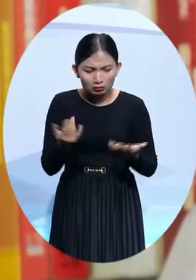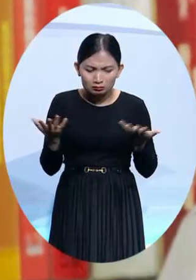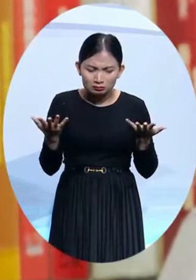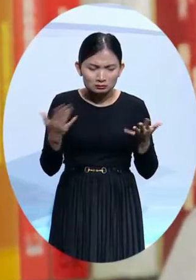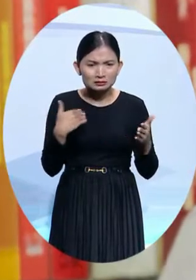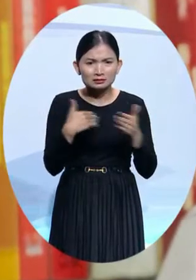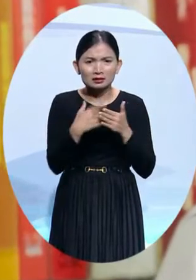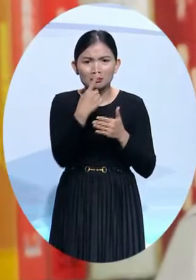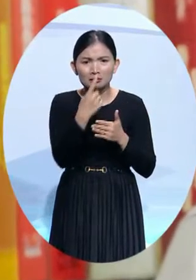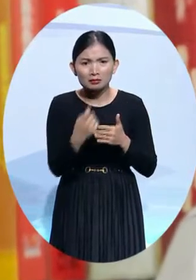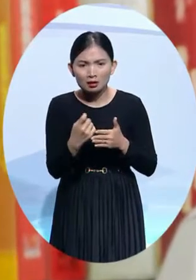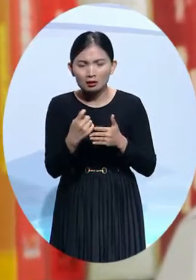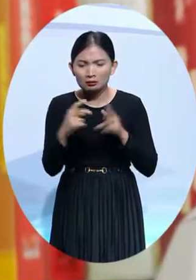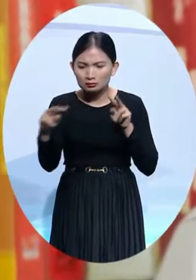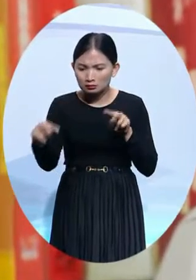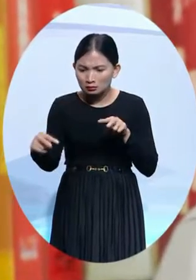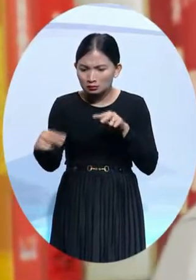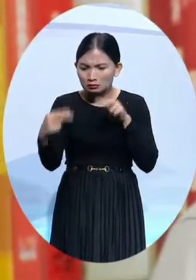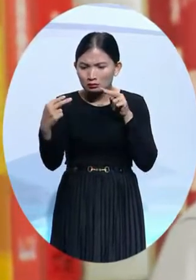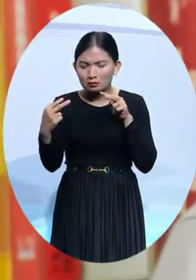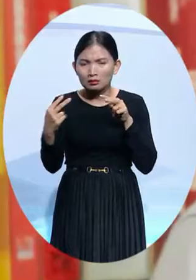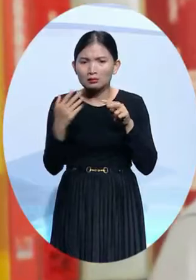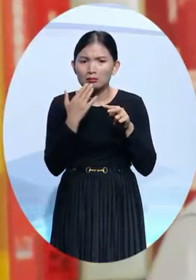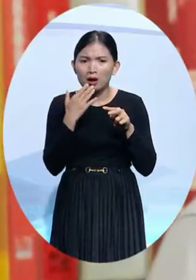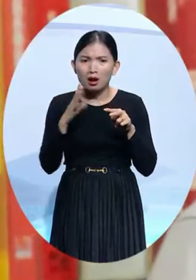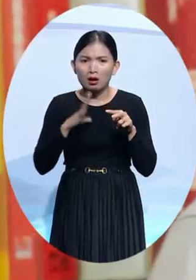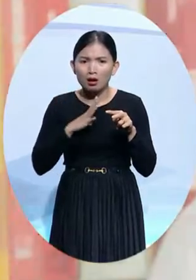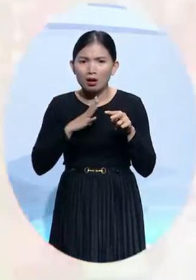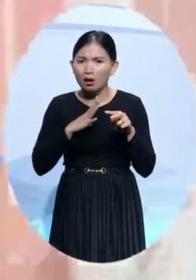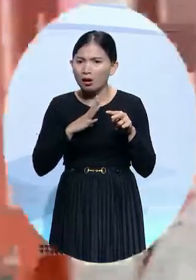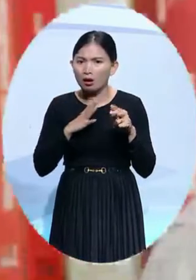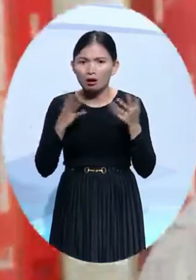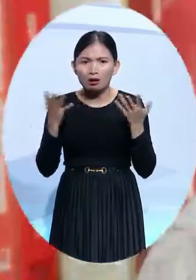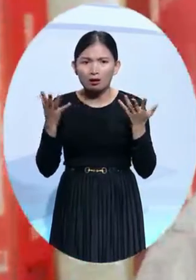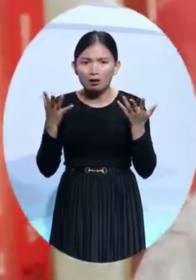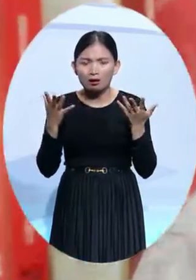mình. Và lúc đó cha cũng nhận ra con, thì con đã tắt thở.